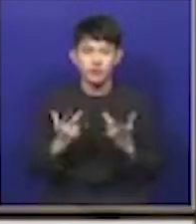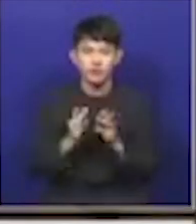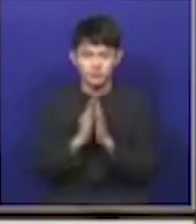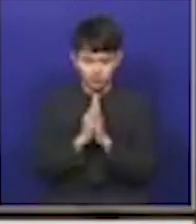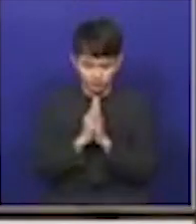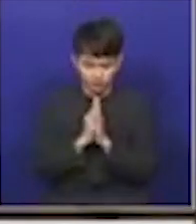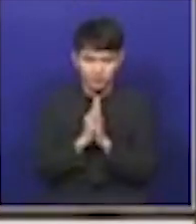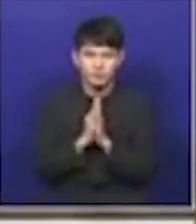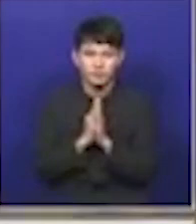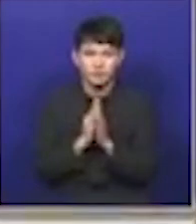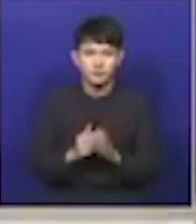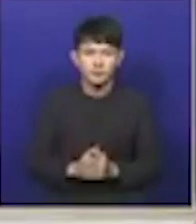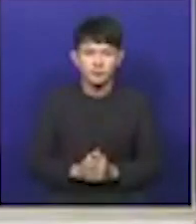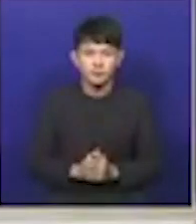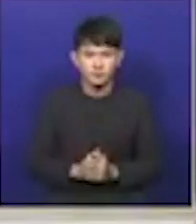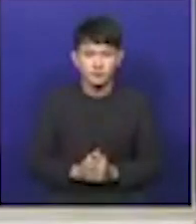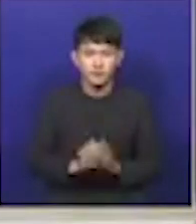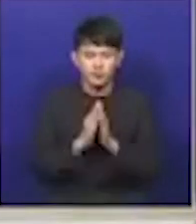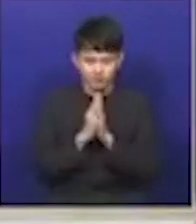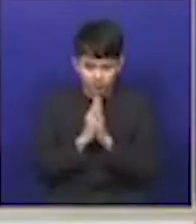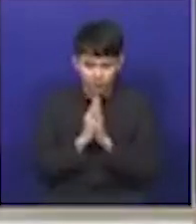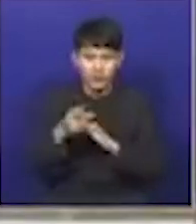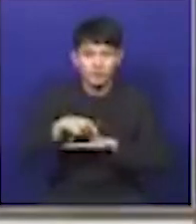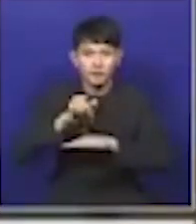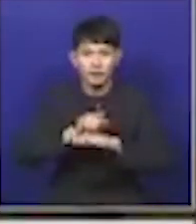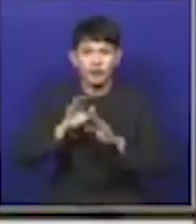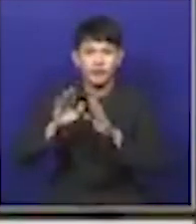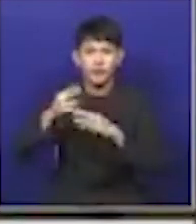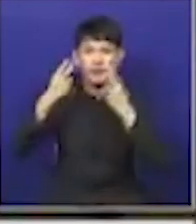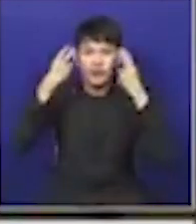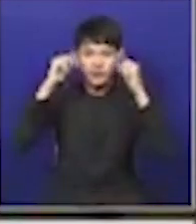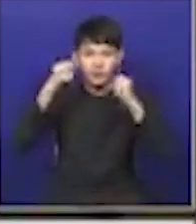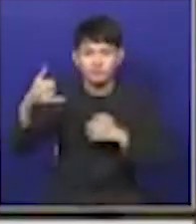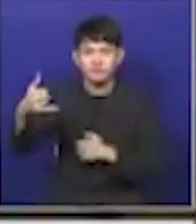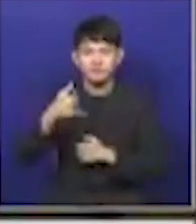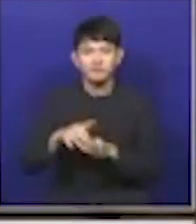ครับแล้วก็สวัสดีผ่านท่านประธานไปยังท่านนายกมาพอดีนะ